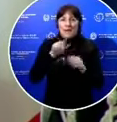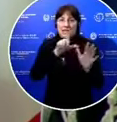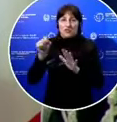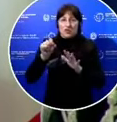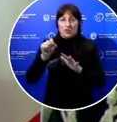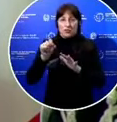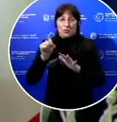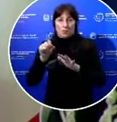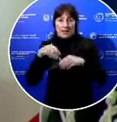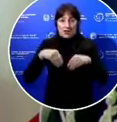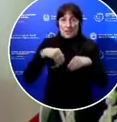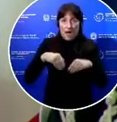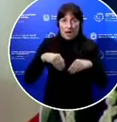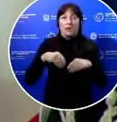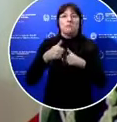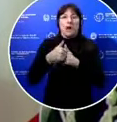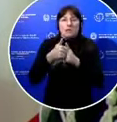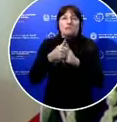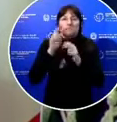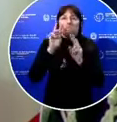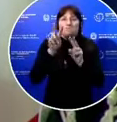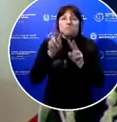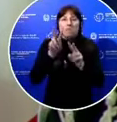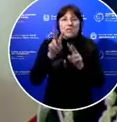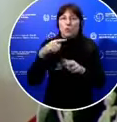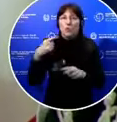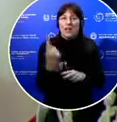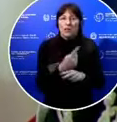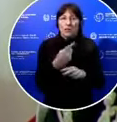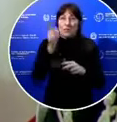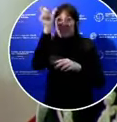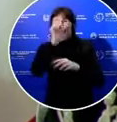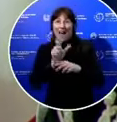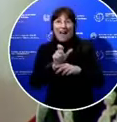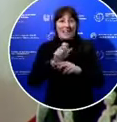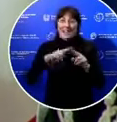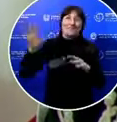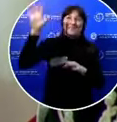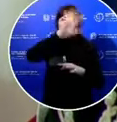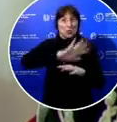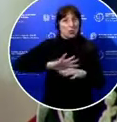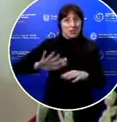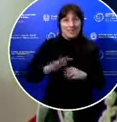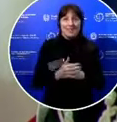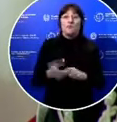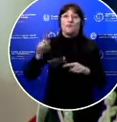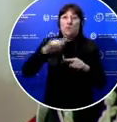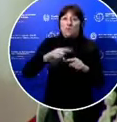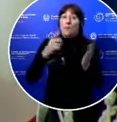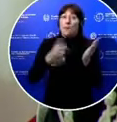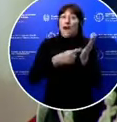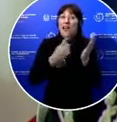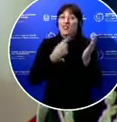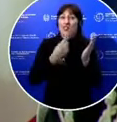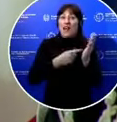lavori e con presenza da tutto il territorio nazionale. Abbiamo inoltre creato una pagina web,